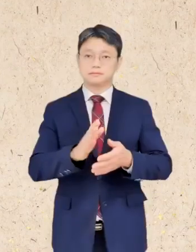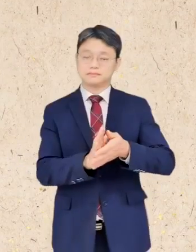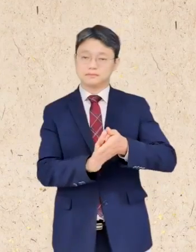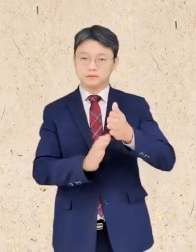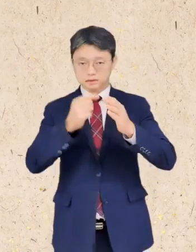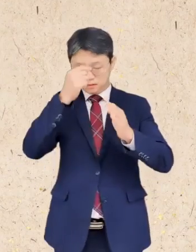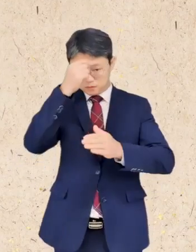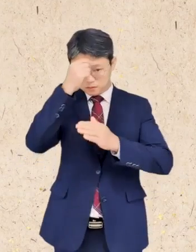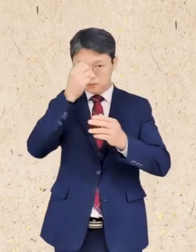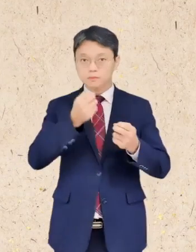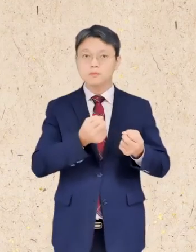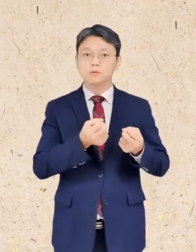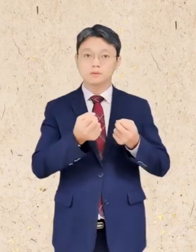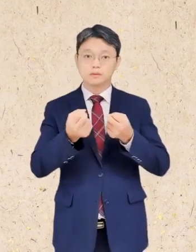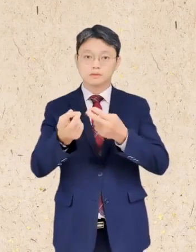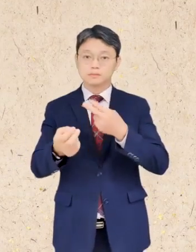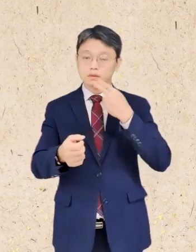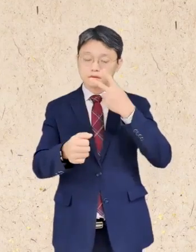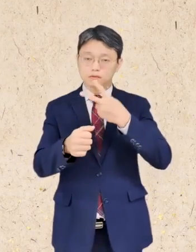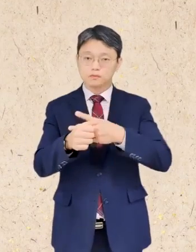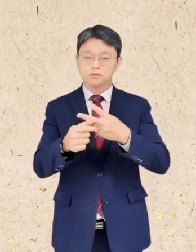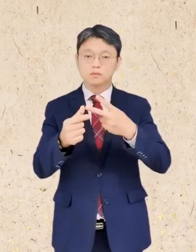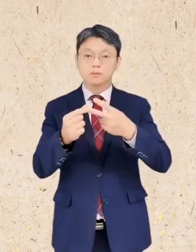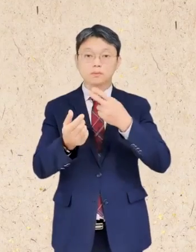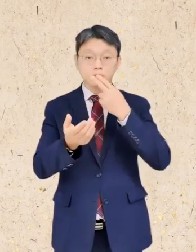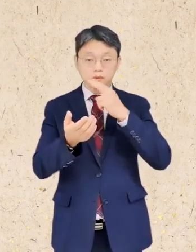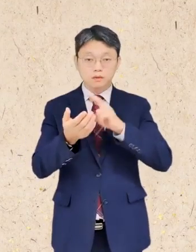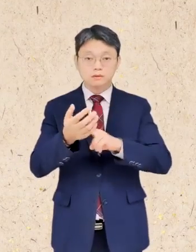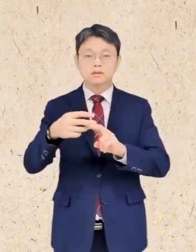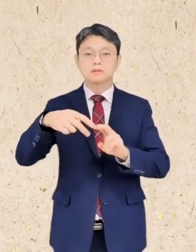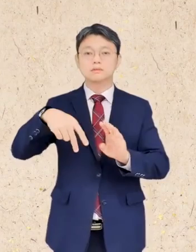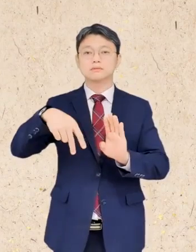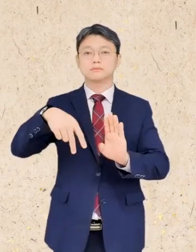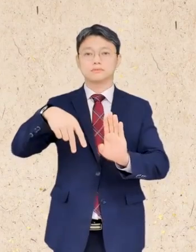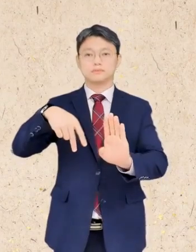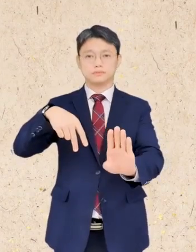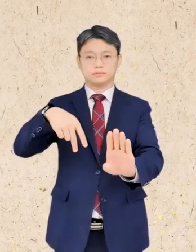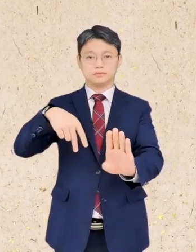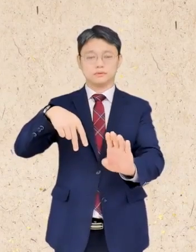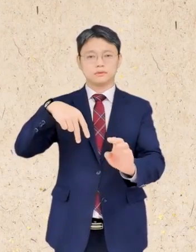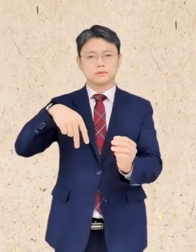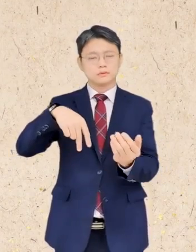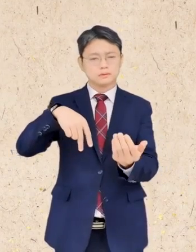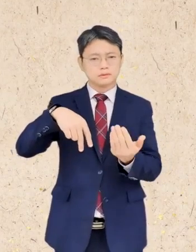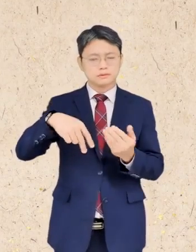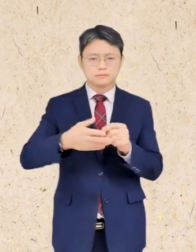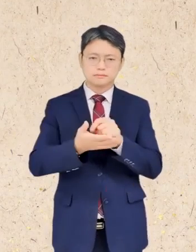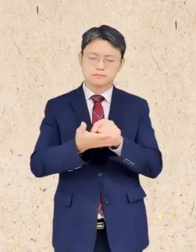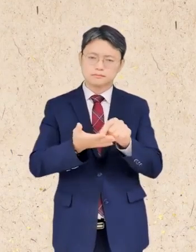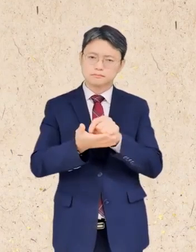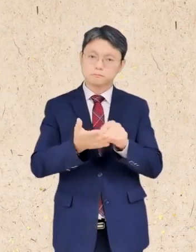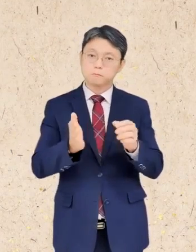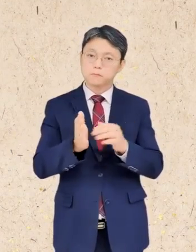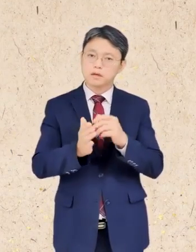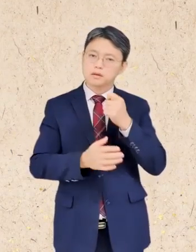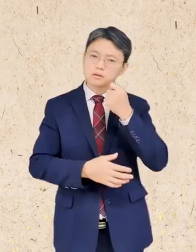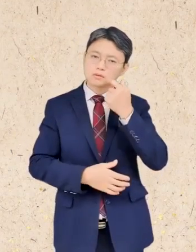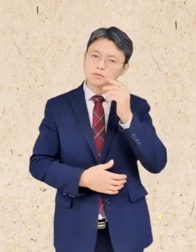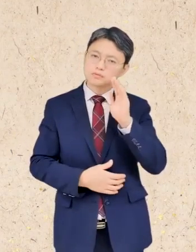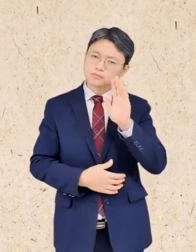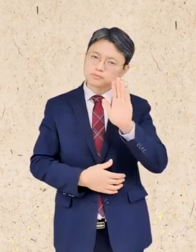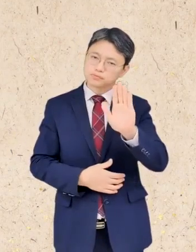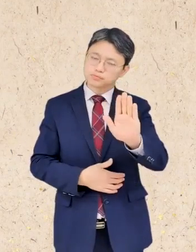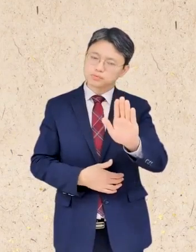데살로니가 성도들에게 보내는 바울의 두 번째 편지가 바로 데살로니가 후서입니다. 데살로니가 전서를 쓴 후 약